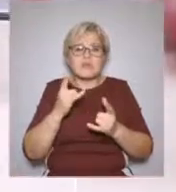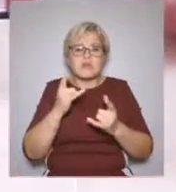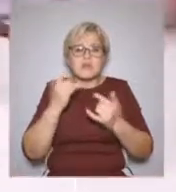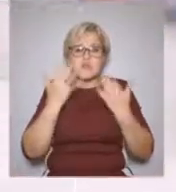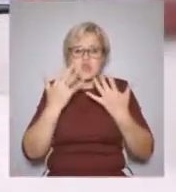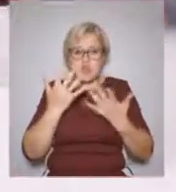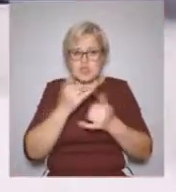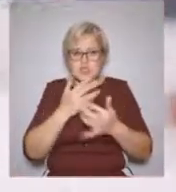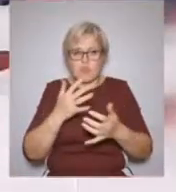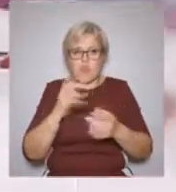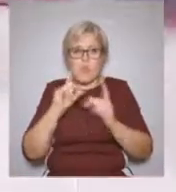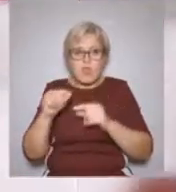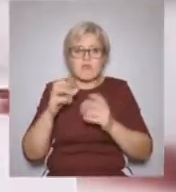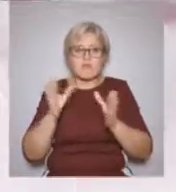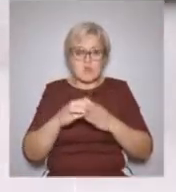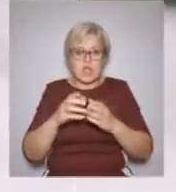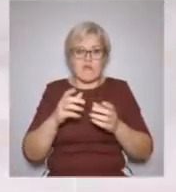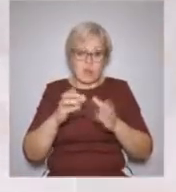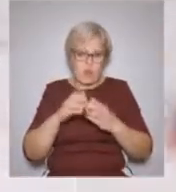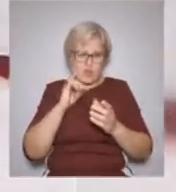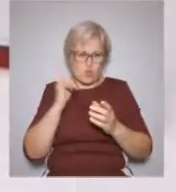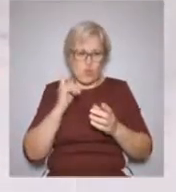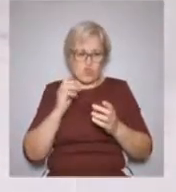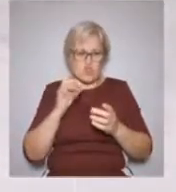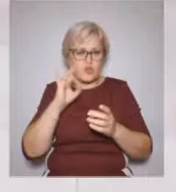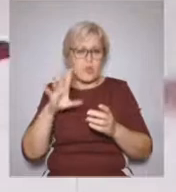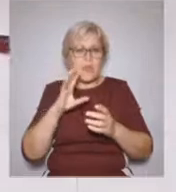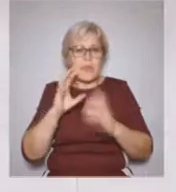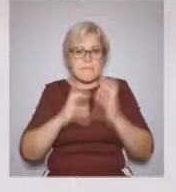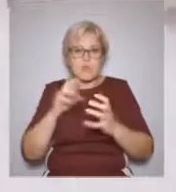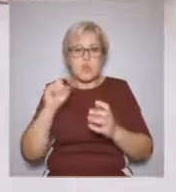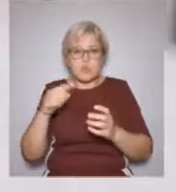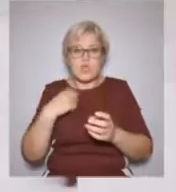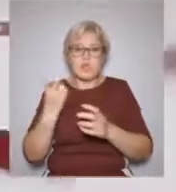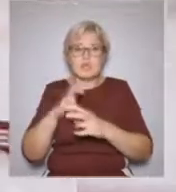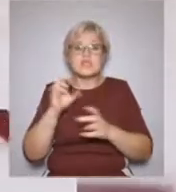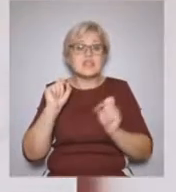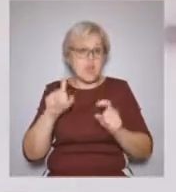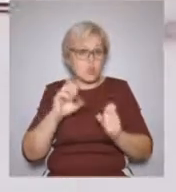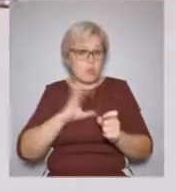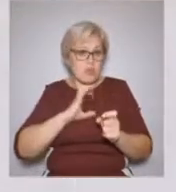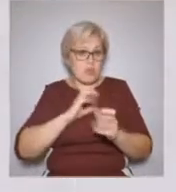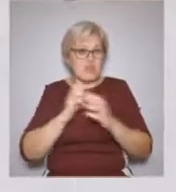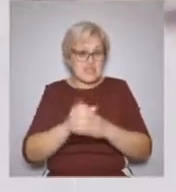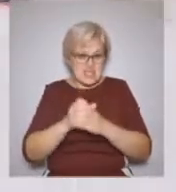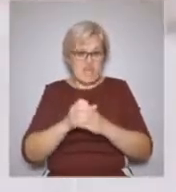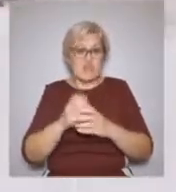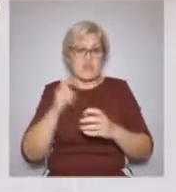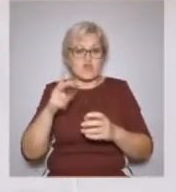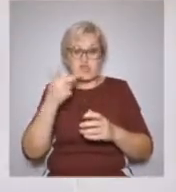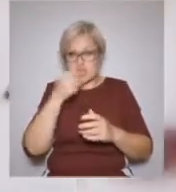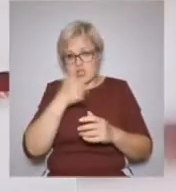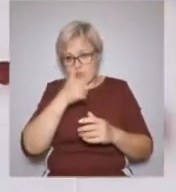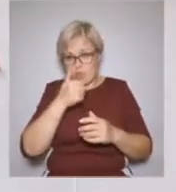о том о чем я только мечтать мост успех составе команды юниорский чемпионат мира